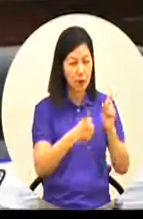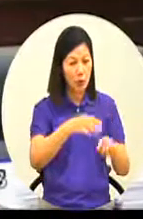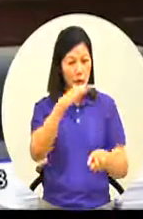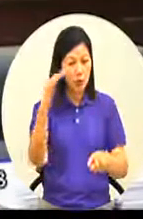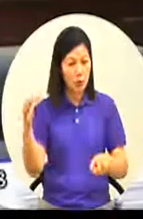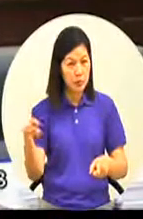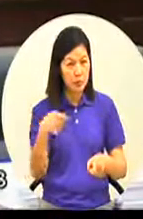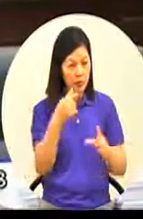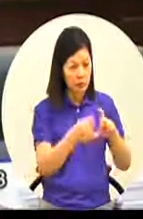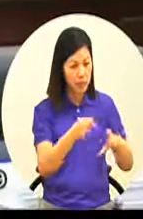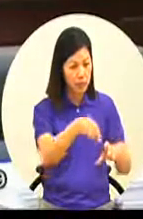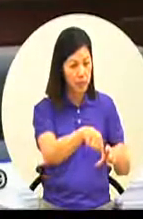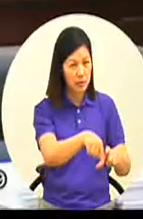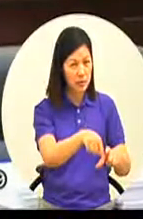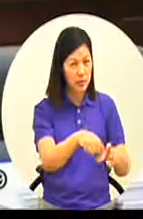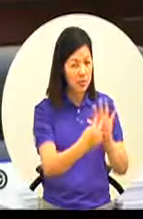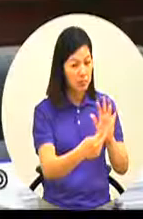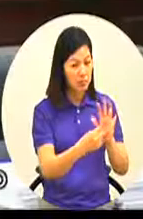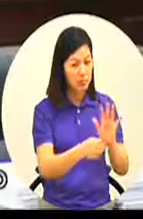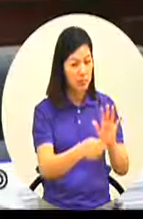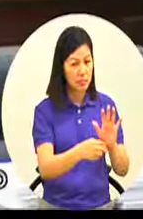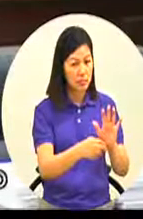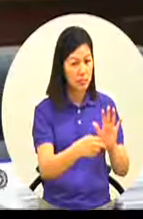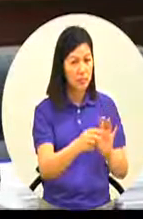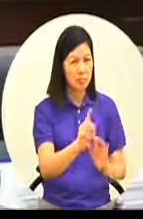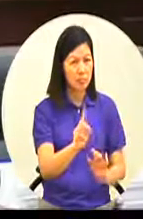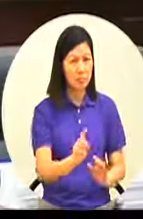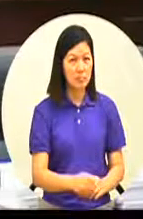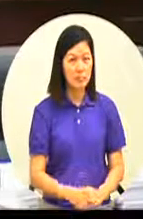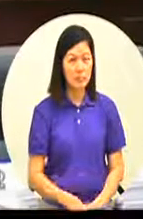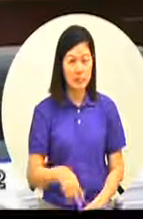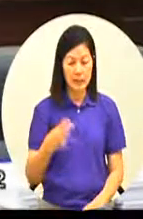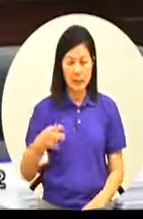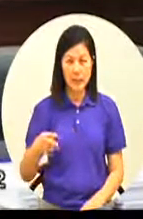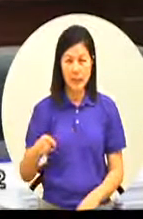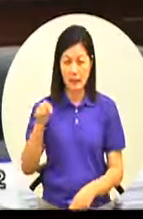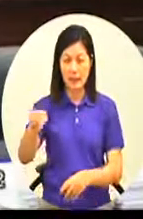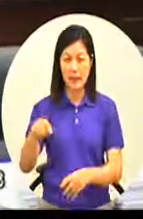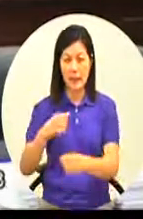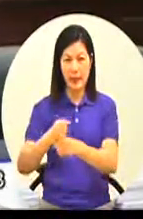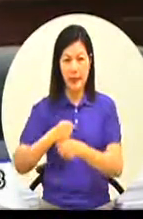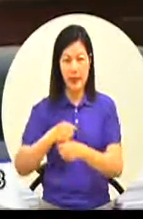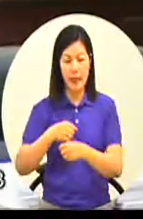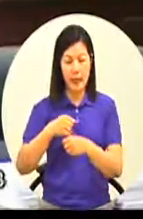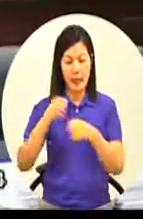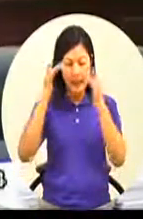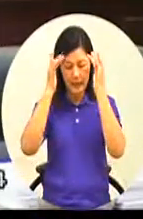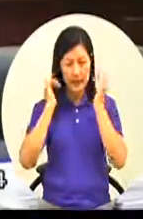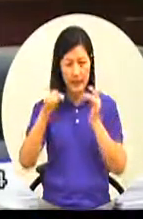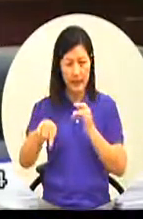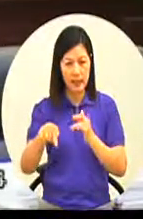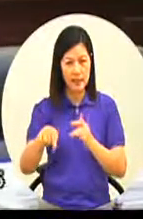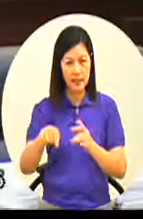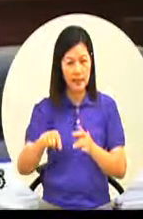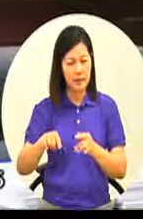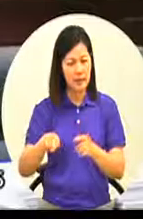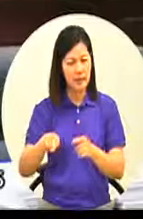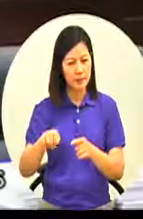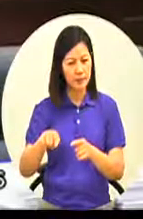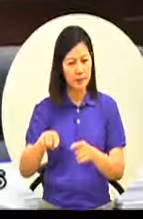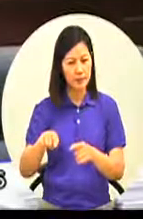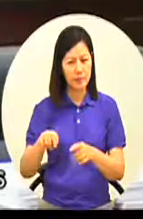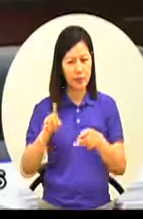一个注解跟结论？那马夏耶，我觉得那个比较偏的，也许跟在主客观方面可能不容易去判